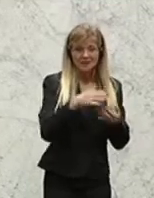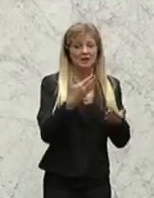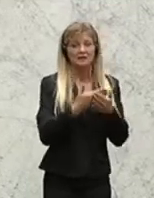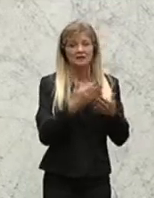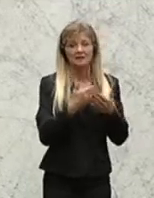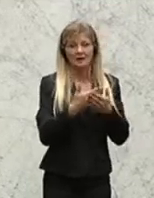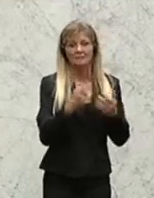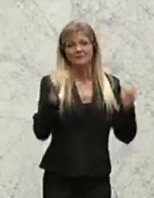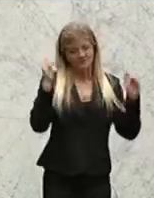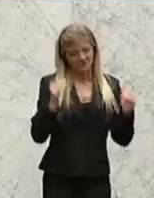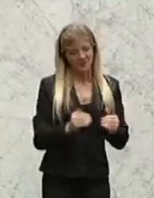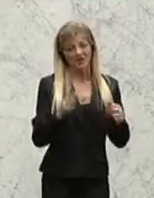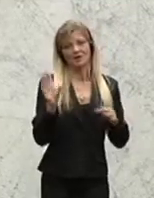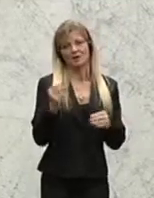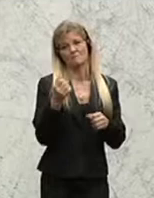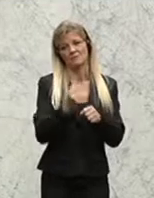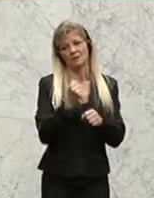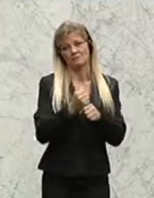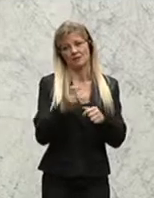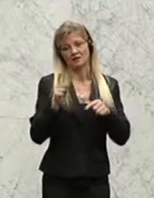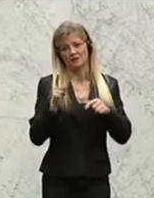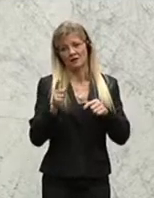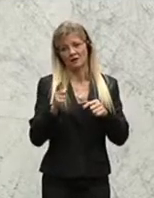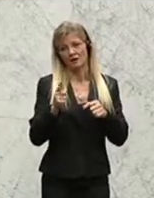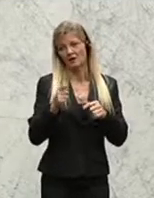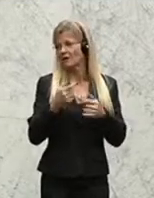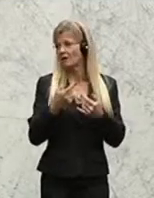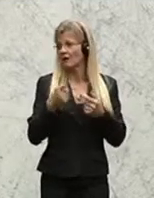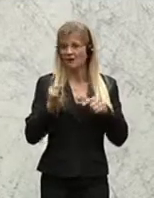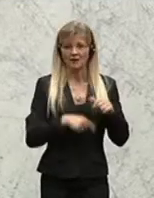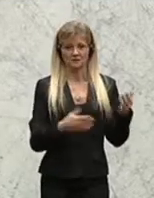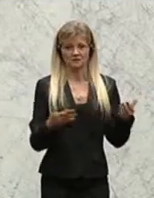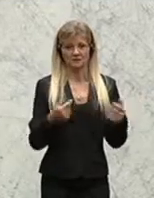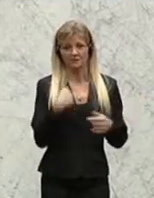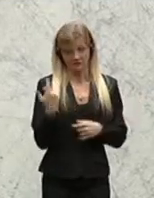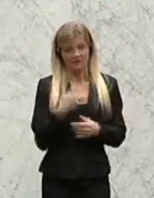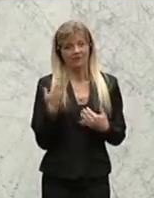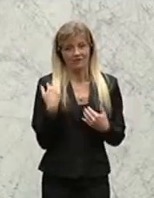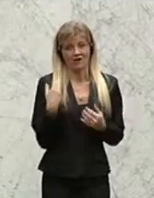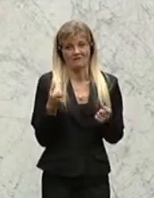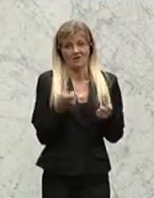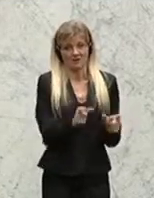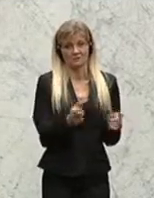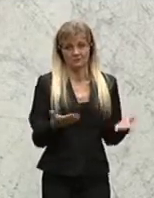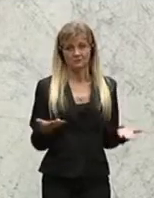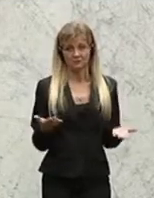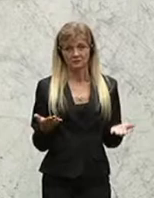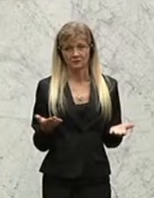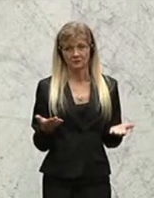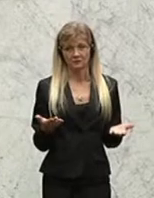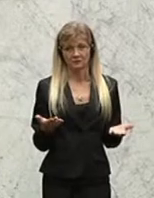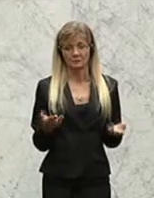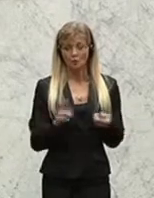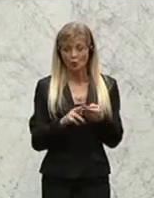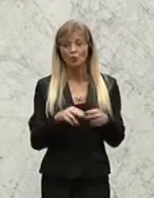der Mitarbeiterinnen und Mitarbeiter in den Betrieben verhindert haben. Ich erinnere an die entscheidenden